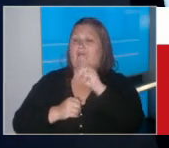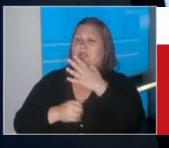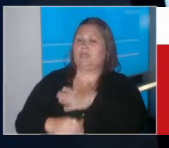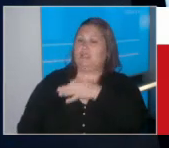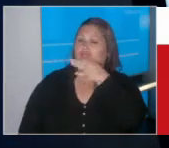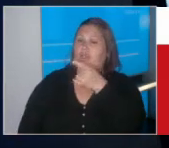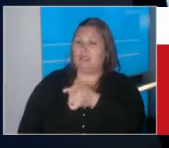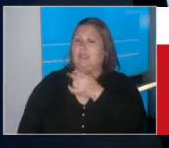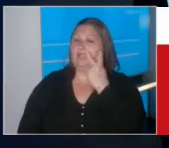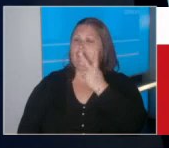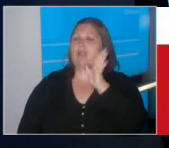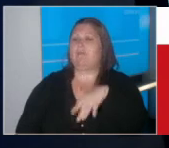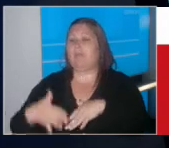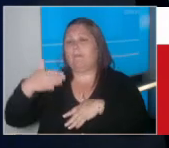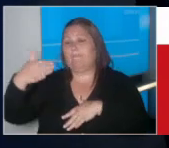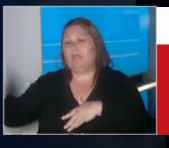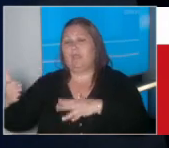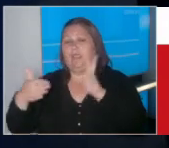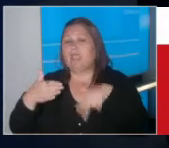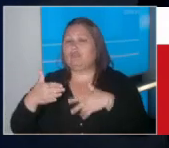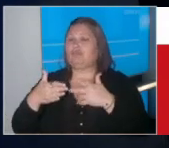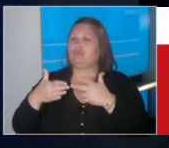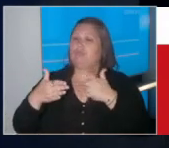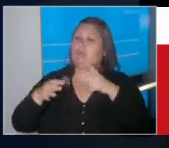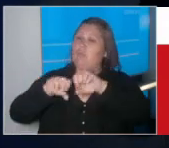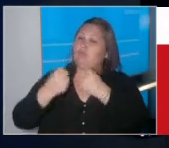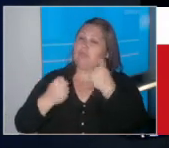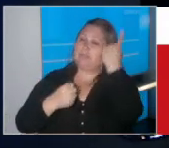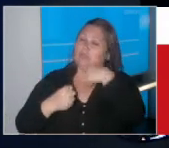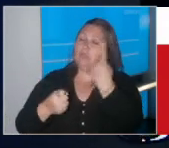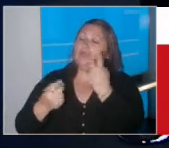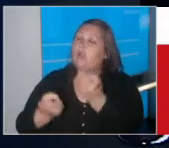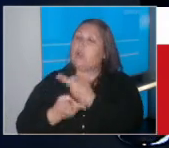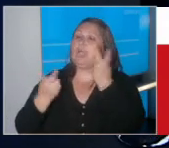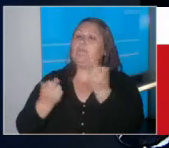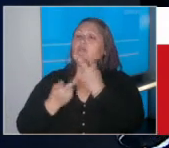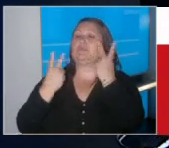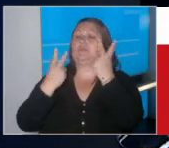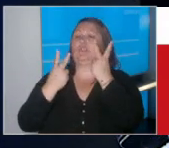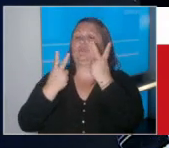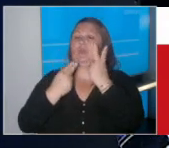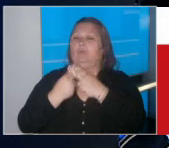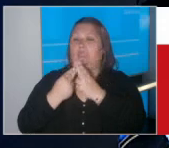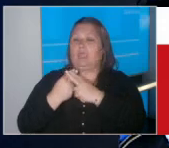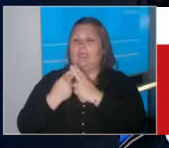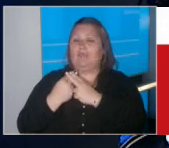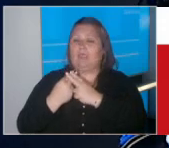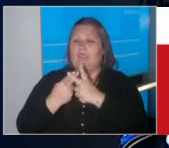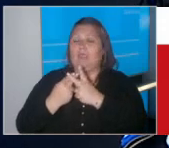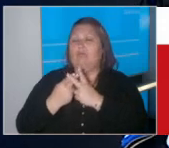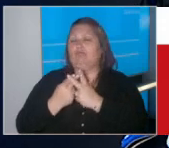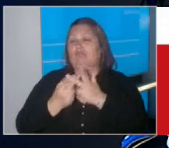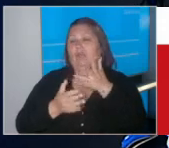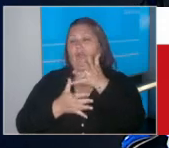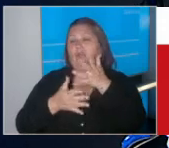אותך, נראה שגם בימין יש איזשהו, אני לא יודעת אם משבר זהות, אבל איזשהו חיפוש אחר משמעות בקרב חלק לא קטן